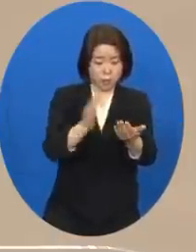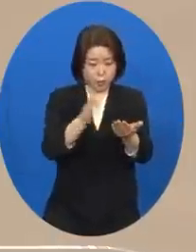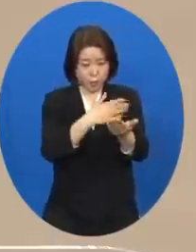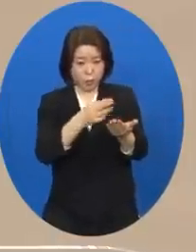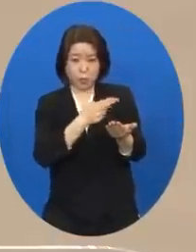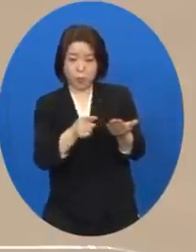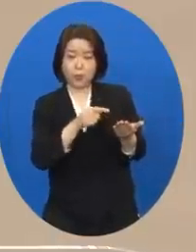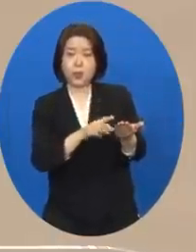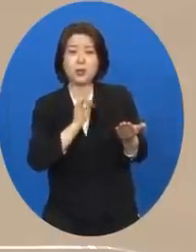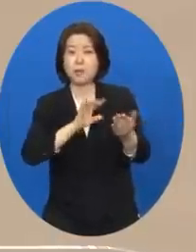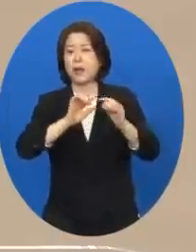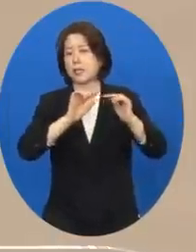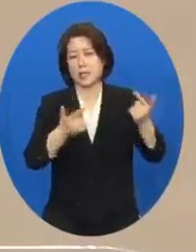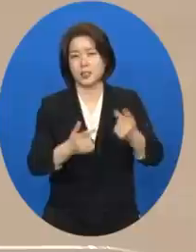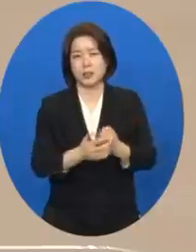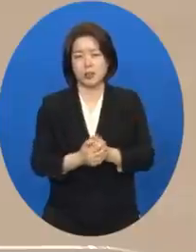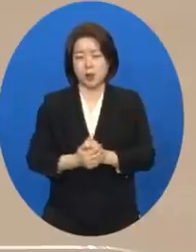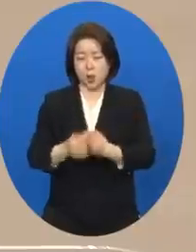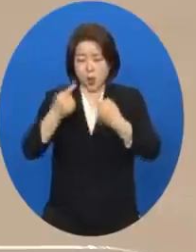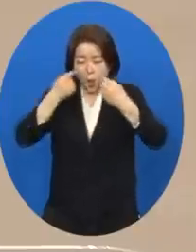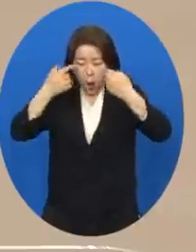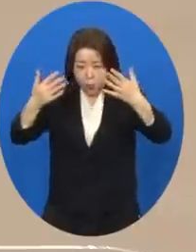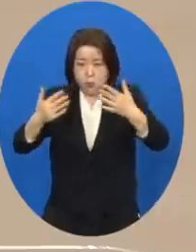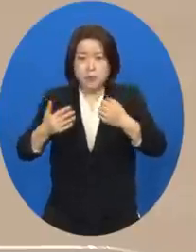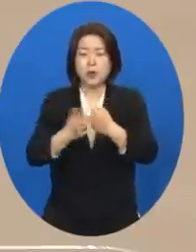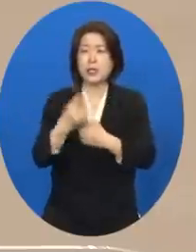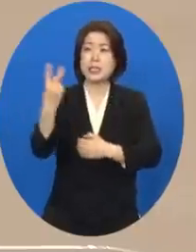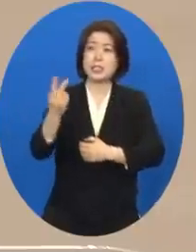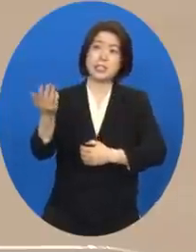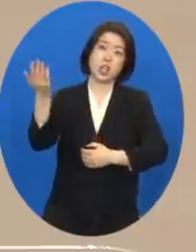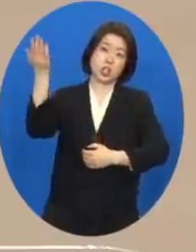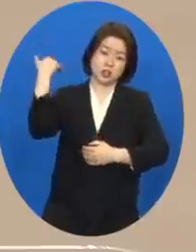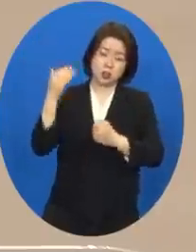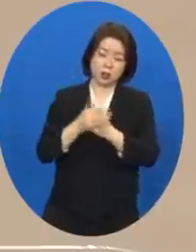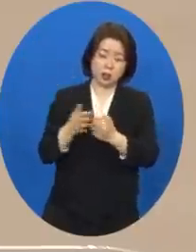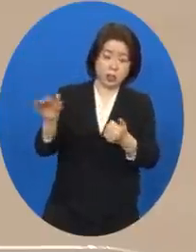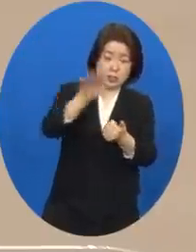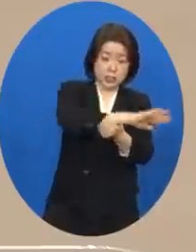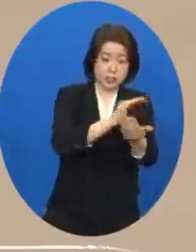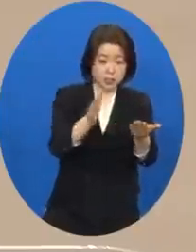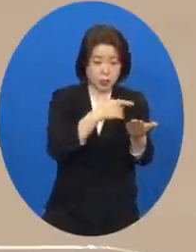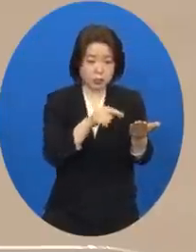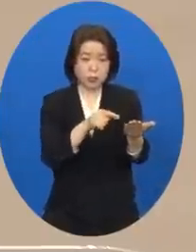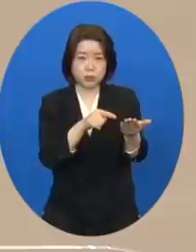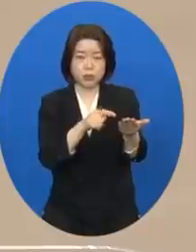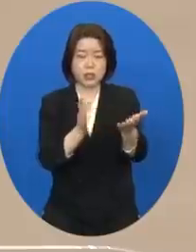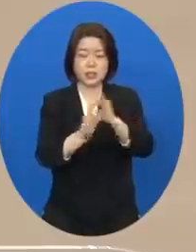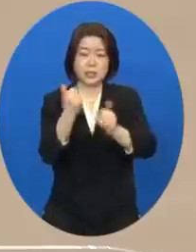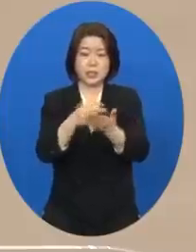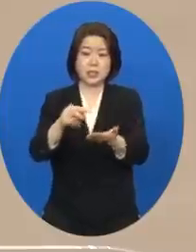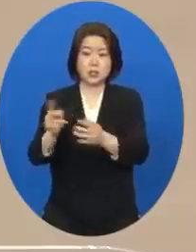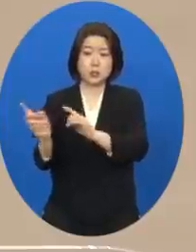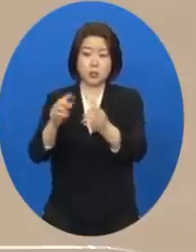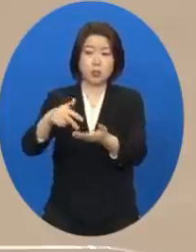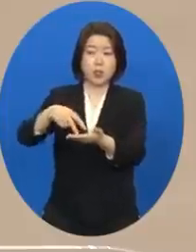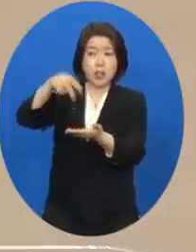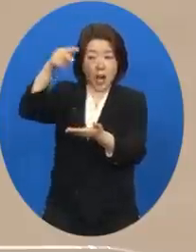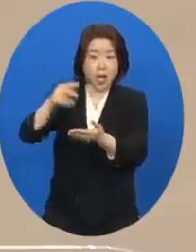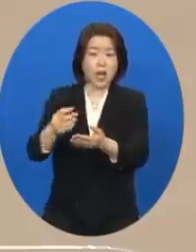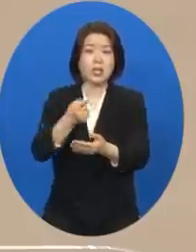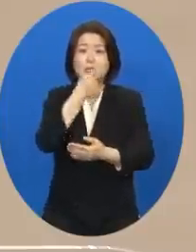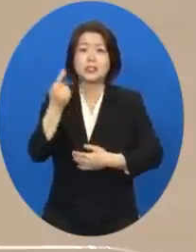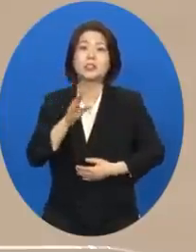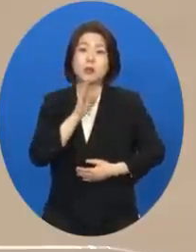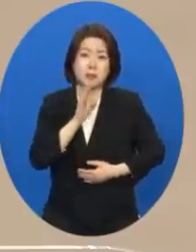아닙니다 분명 2000년전 그 빈 무덤은 예수님의 부활의 증거 해요 그러나